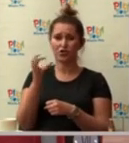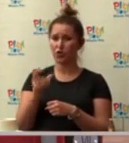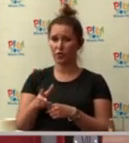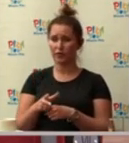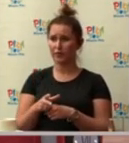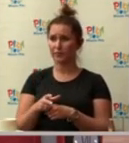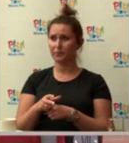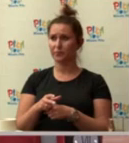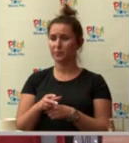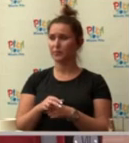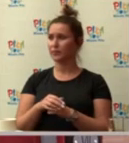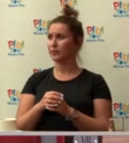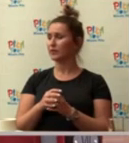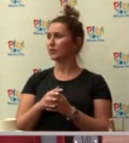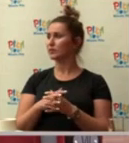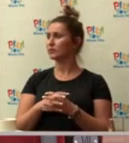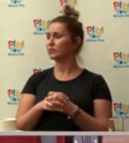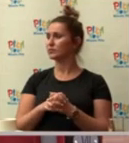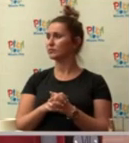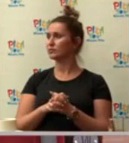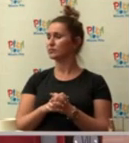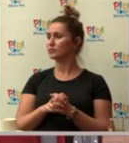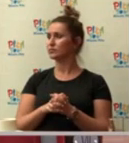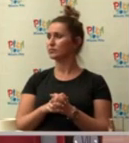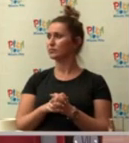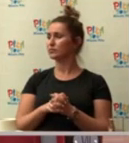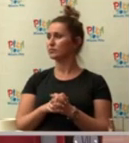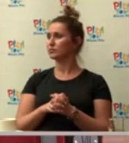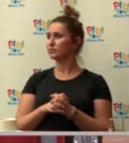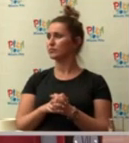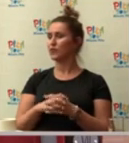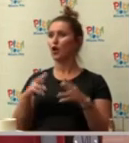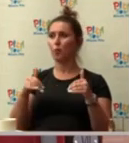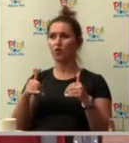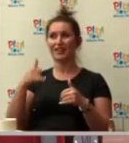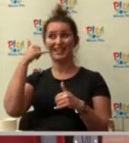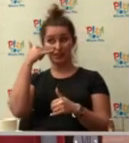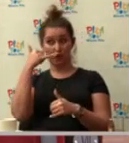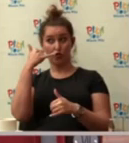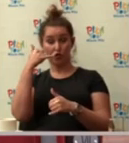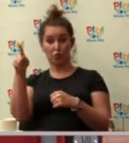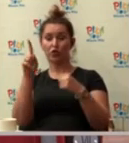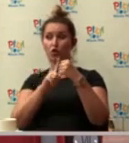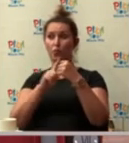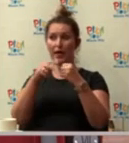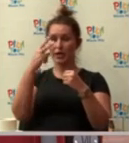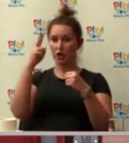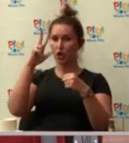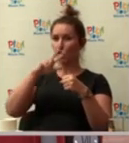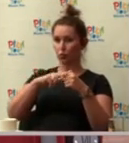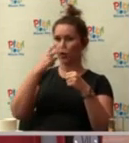cokolwiek spotka w mieście, można pod te wszystkie numery, które są wymienione na tablicy, czyli